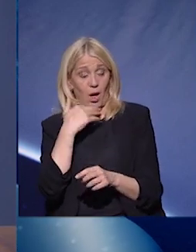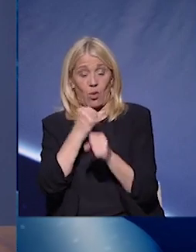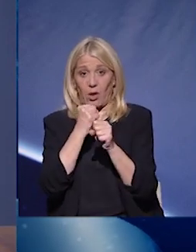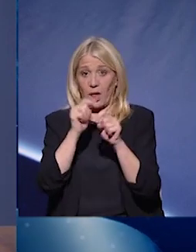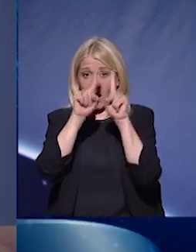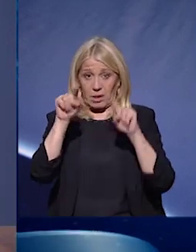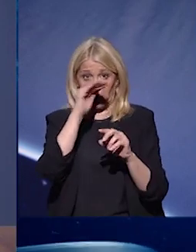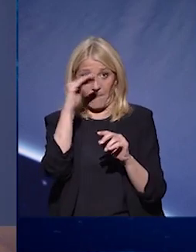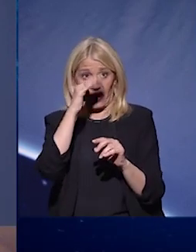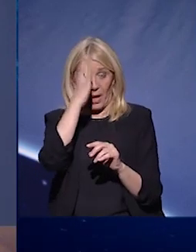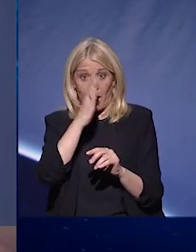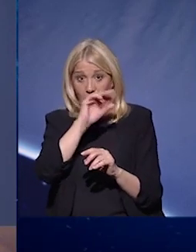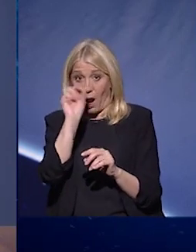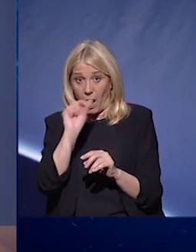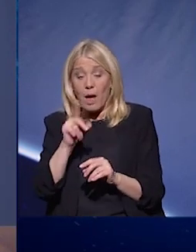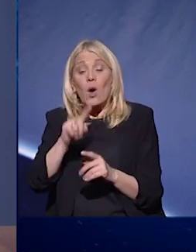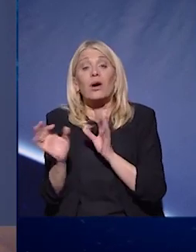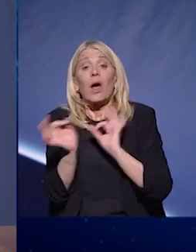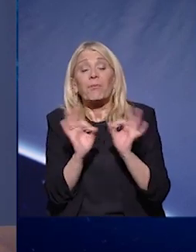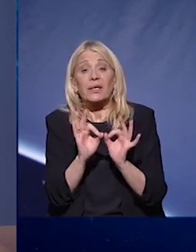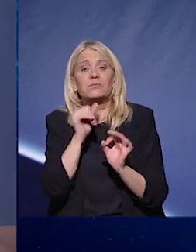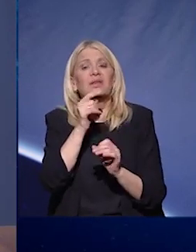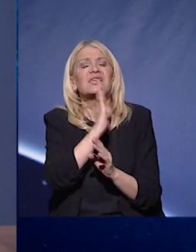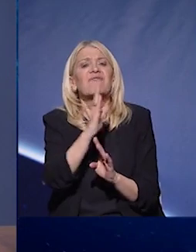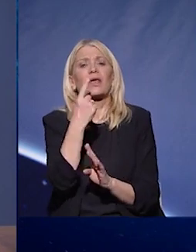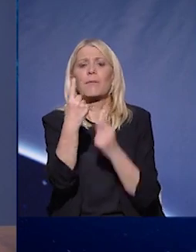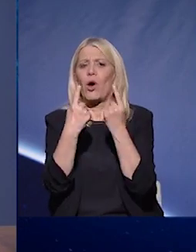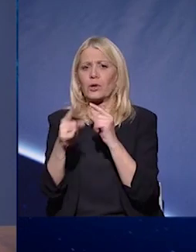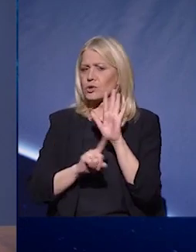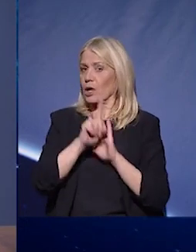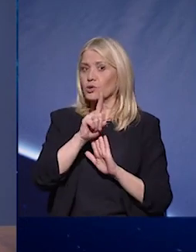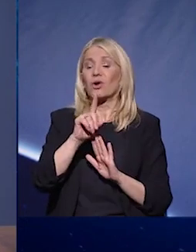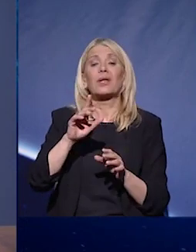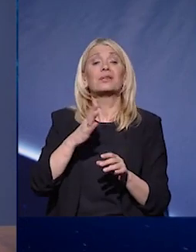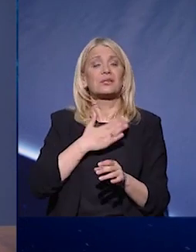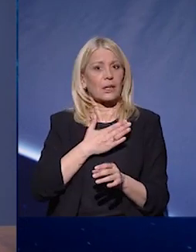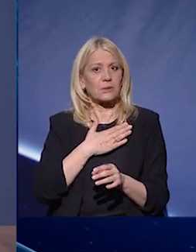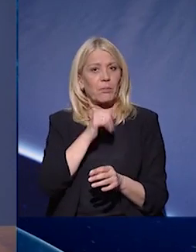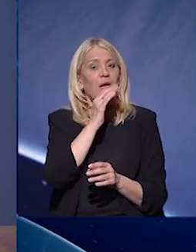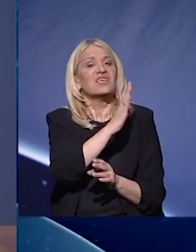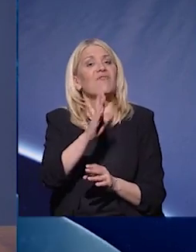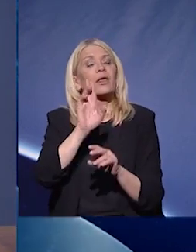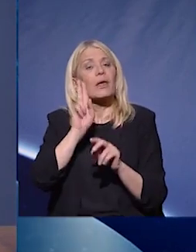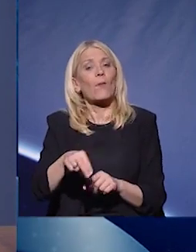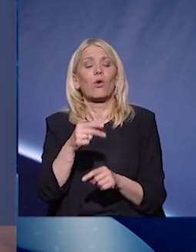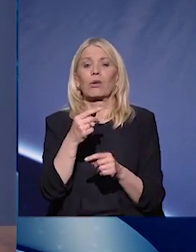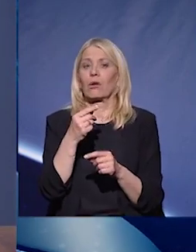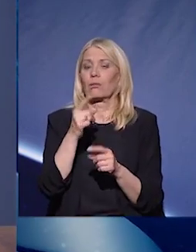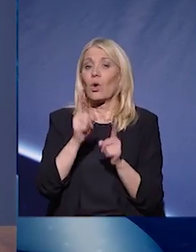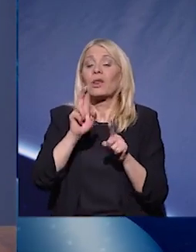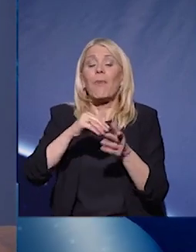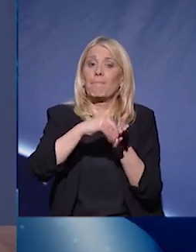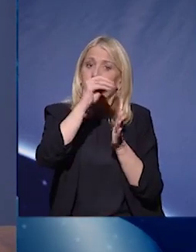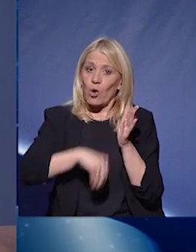tabelarno, to je jedna stvar, ali mora isto tako da obezbedi i svaki pojedinačni rezultat za sebe. I svaki mora da ima i